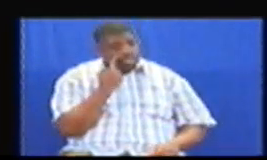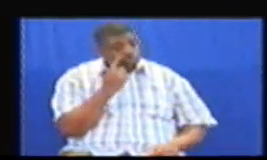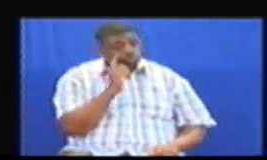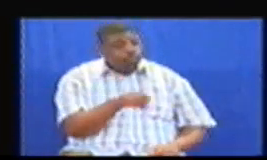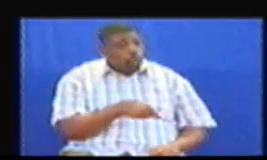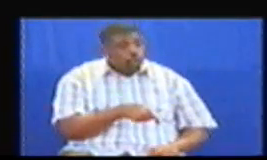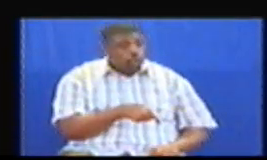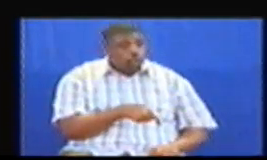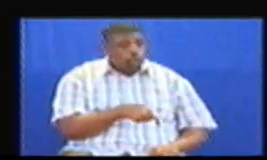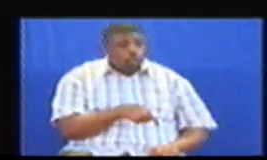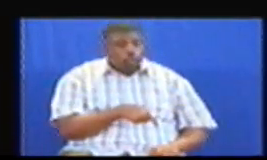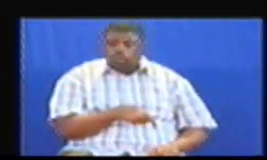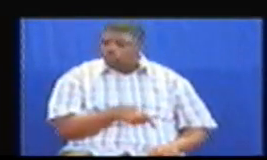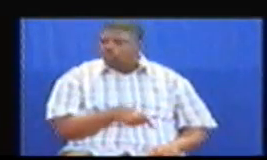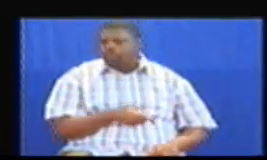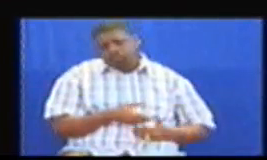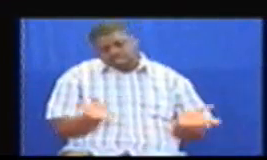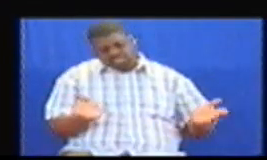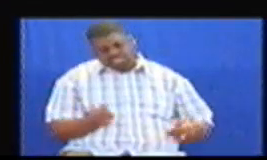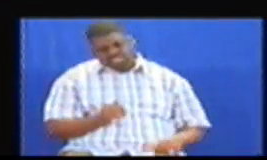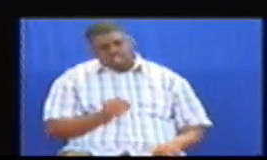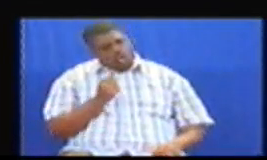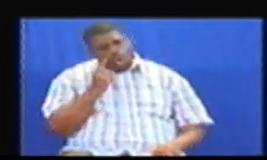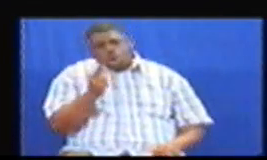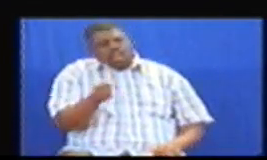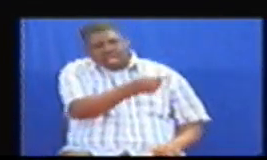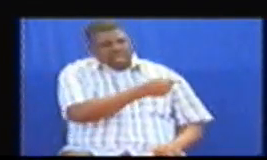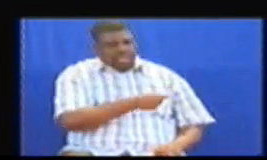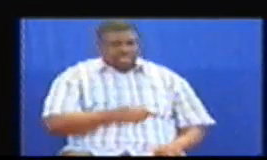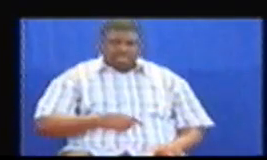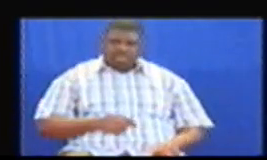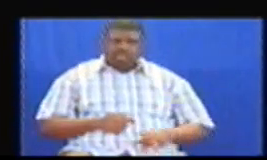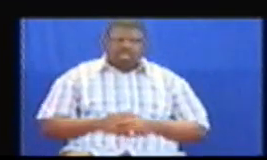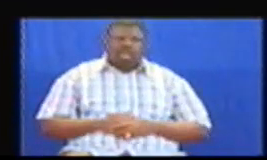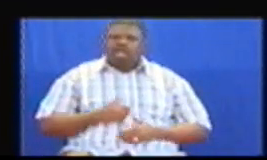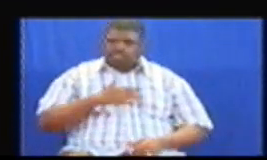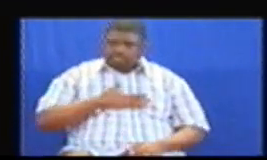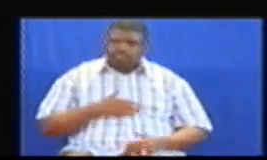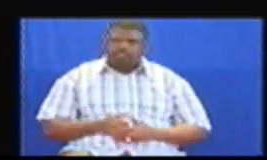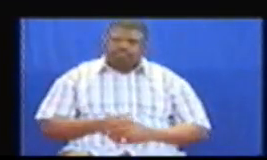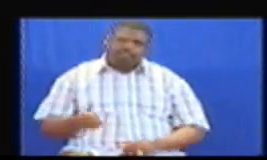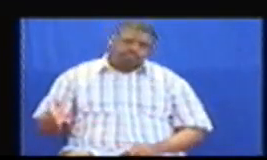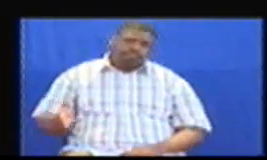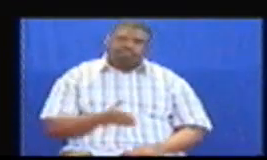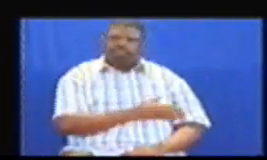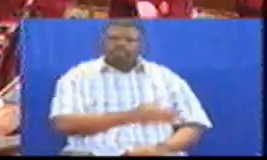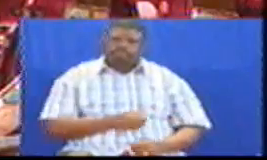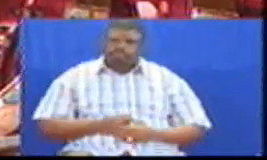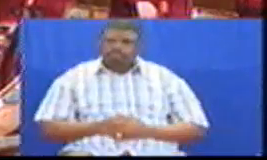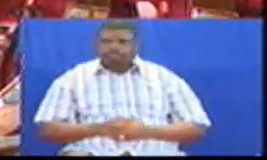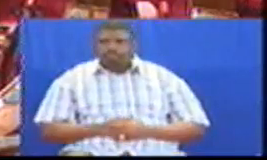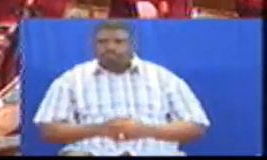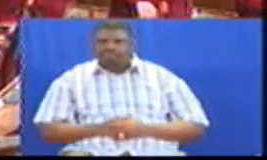wa Tanzania tuwe na shukurani ili Mwenyezi Mungu atuongezee. Asante sana Mheshimiwa. Asante sana Mheshimiwa Najma Giga.